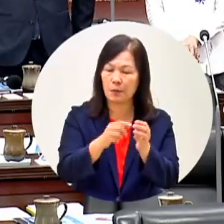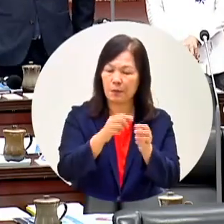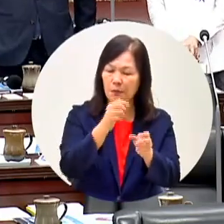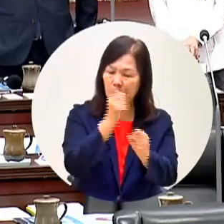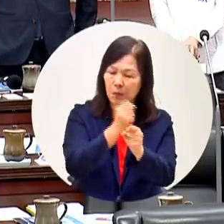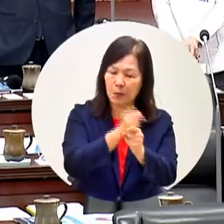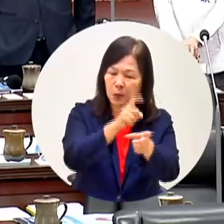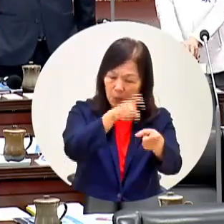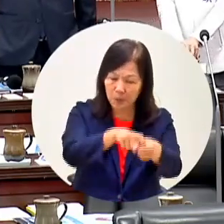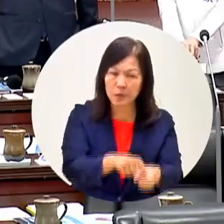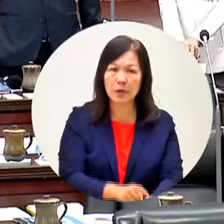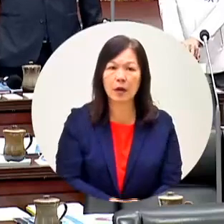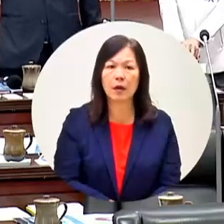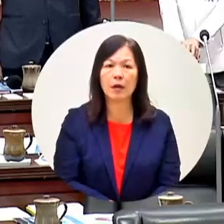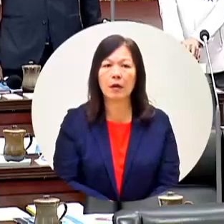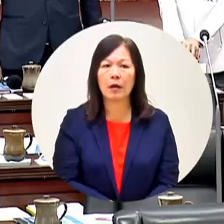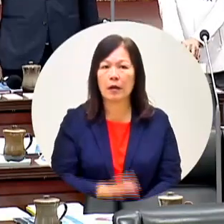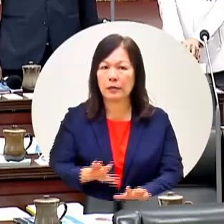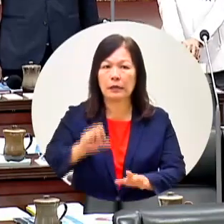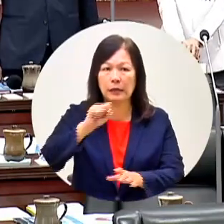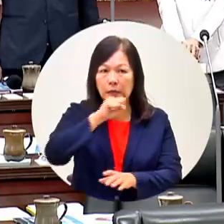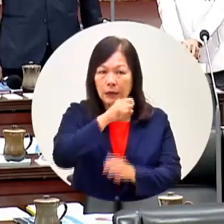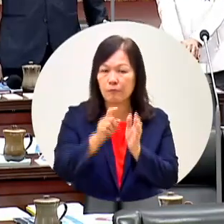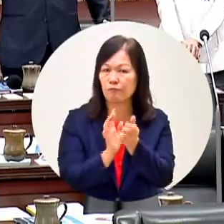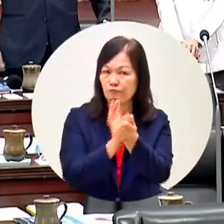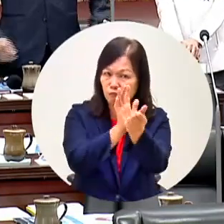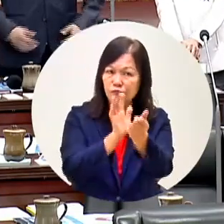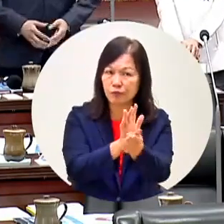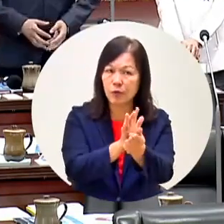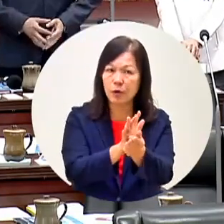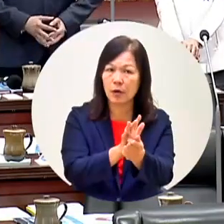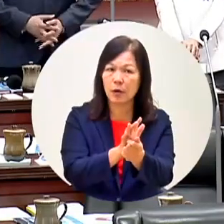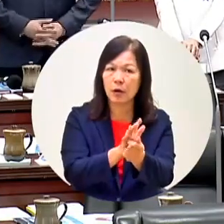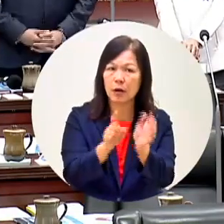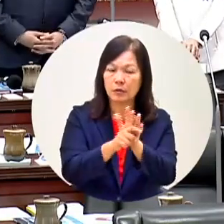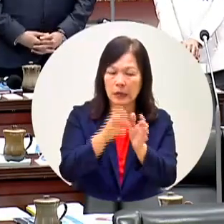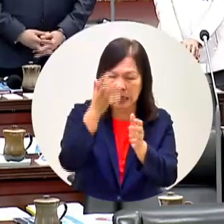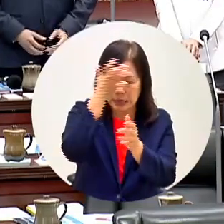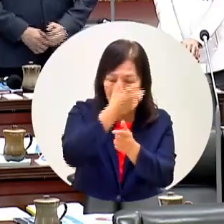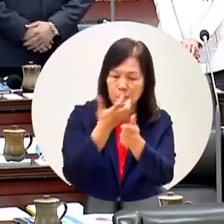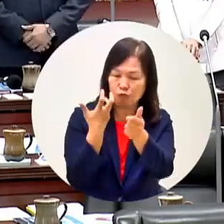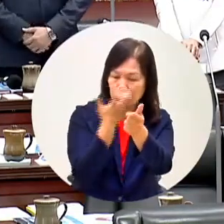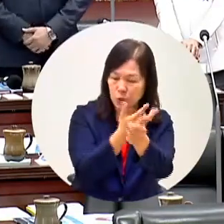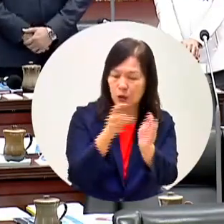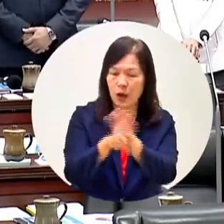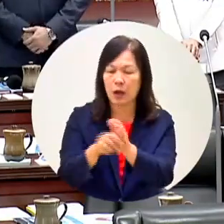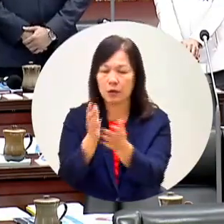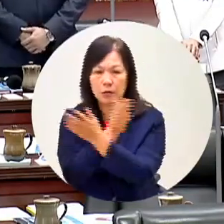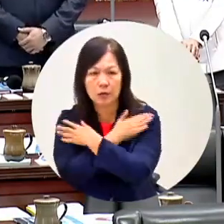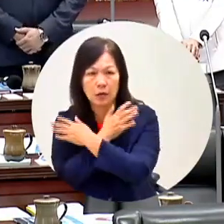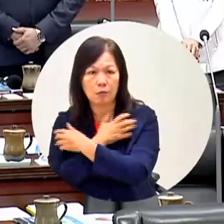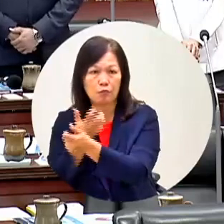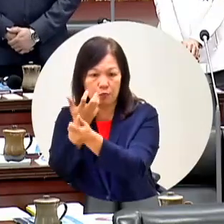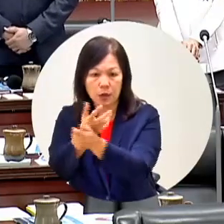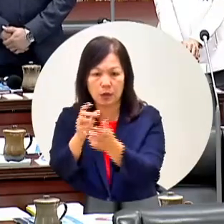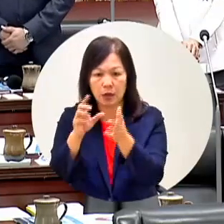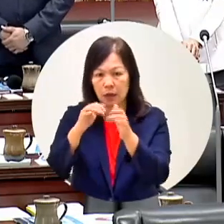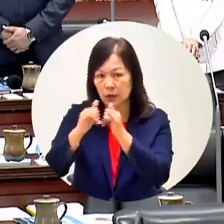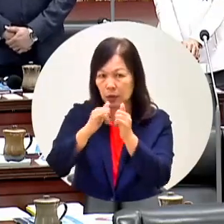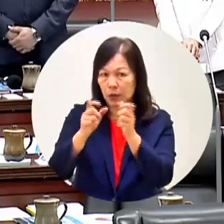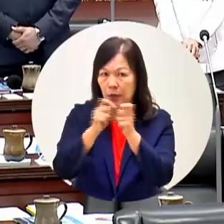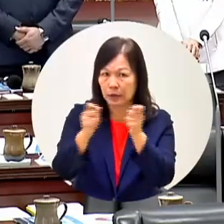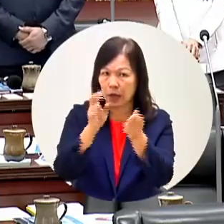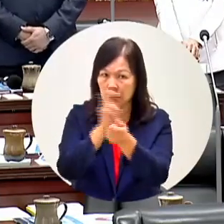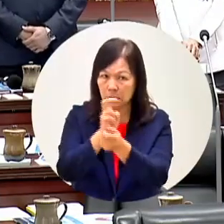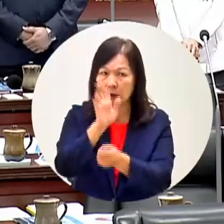政府拢咧推动这个托老托婴社会长照，对不对？ 对。 哦，台湾社局长讲伊的规划的